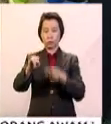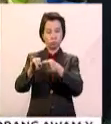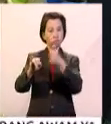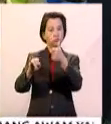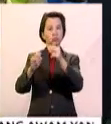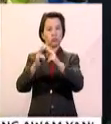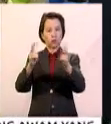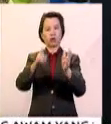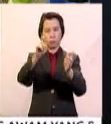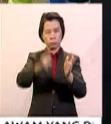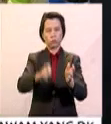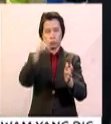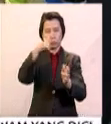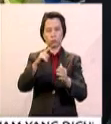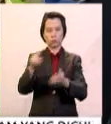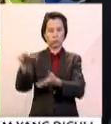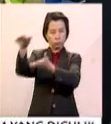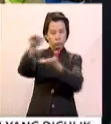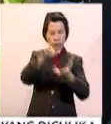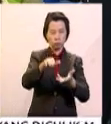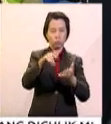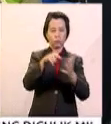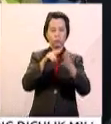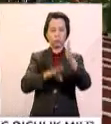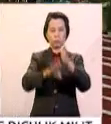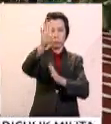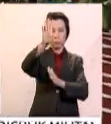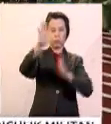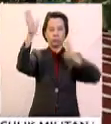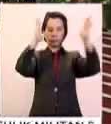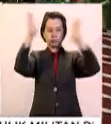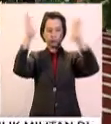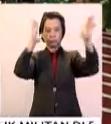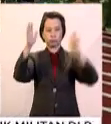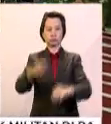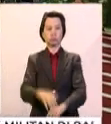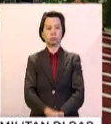sangat-sangat diperlukan untuk menyumbang kepada bangunan negara. Ya.